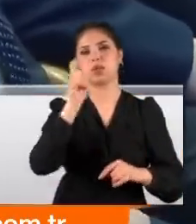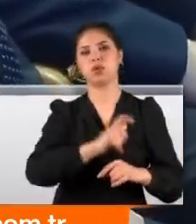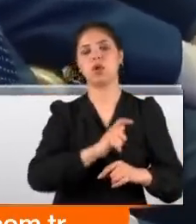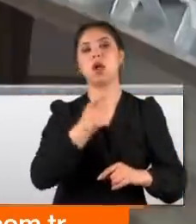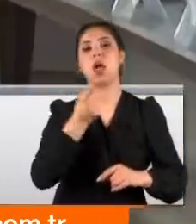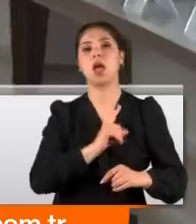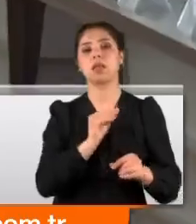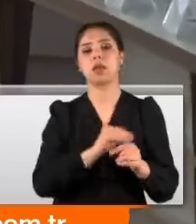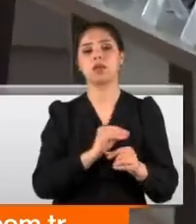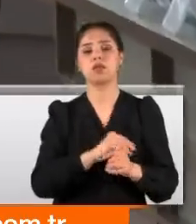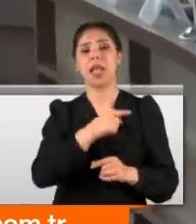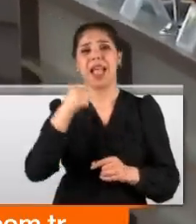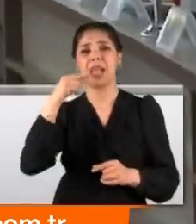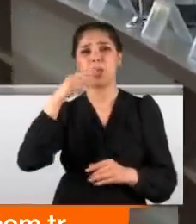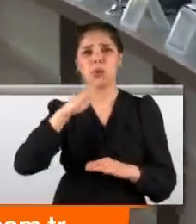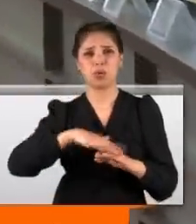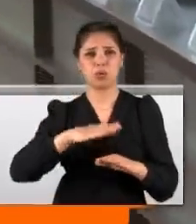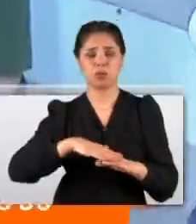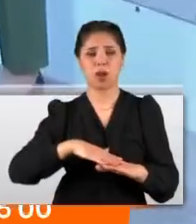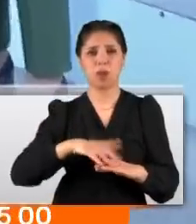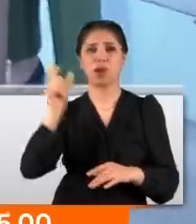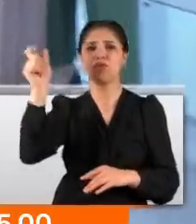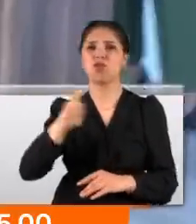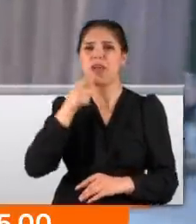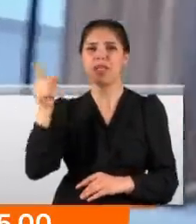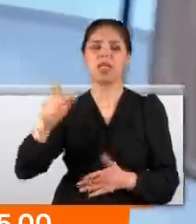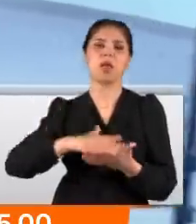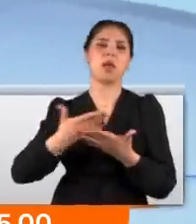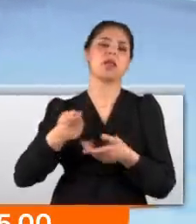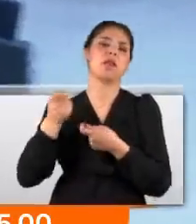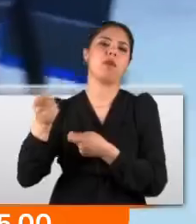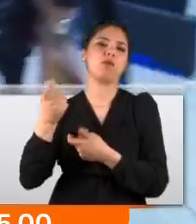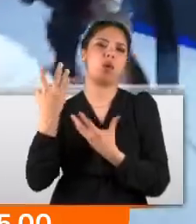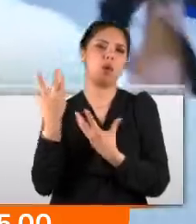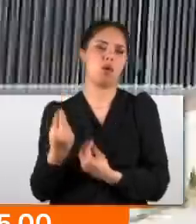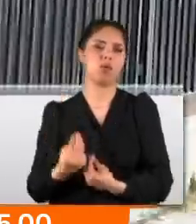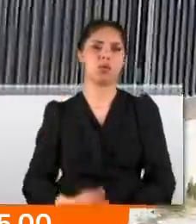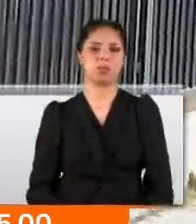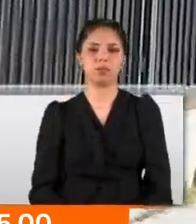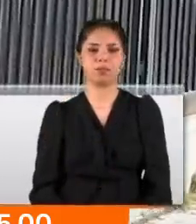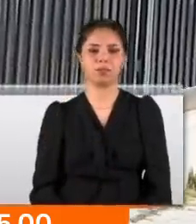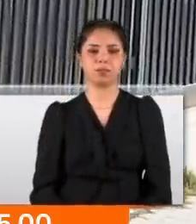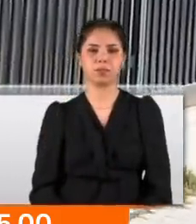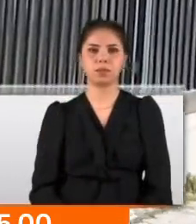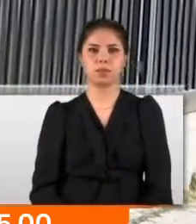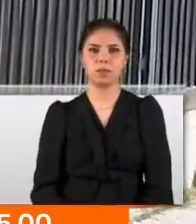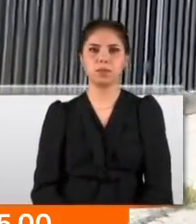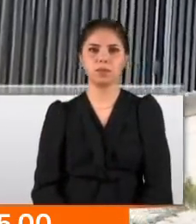için olumsuz yorumlar yapan yakın kurmayı Cihan Paçacı'yı istifa ettirerek başlamıştı aslında. Biz